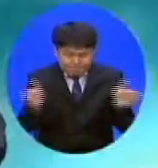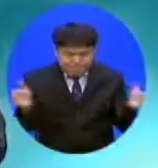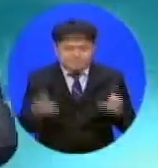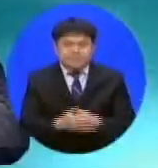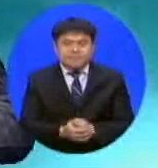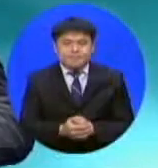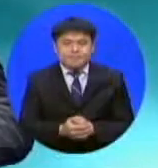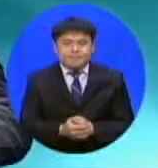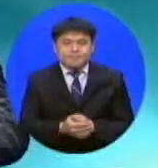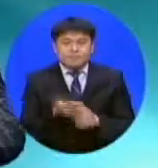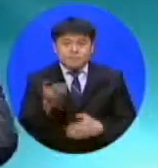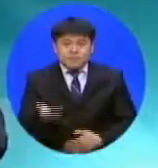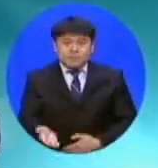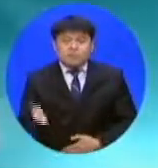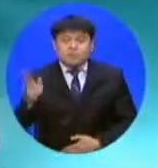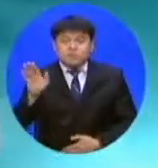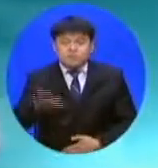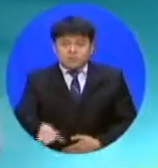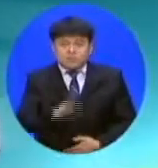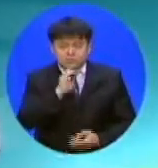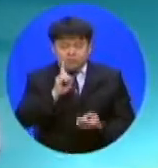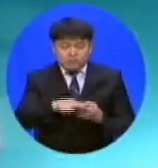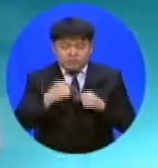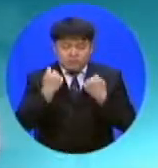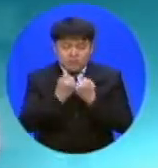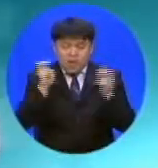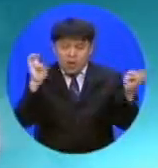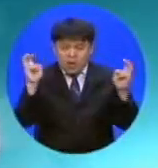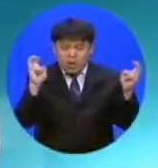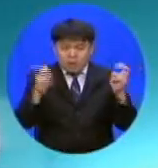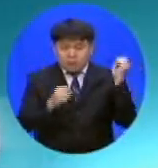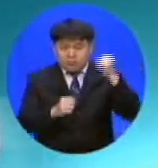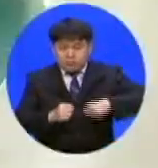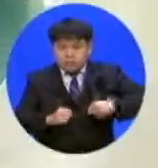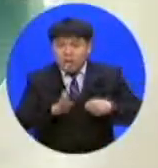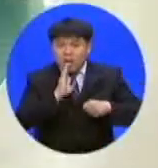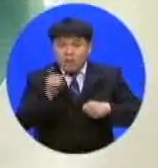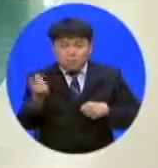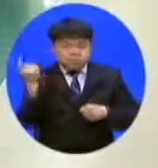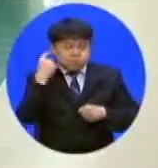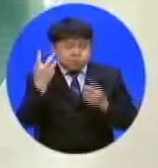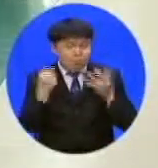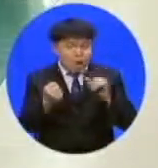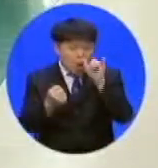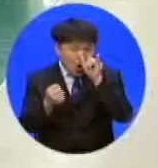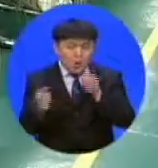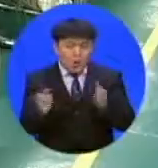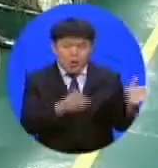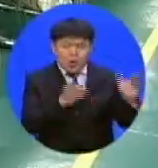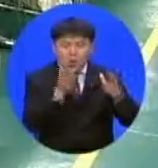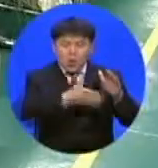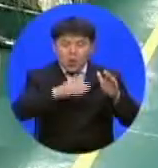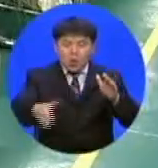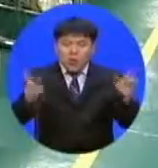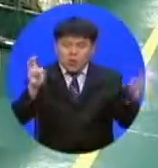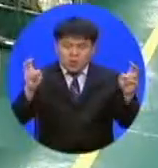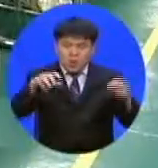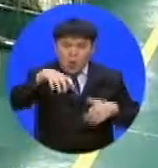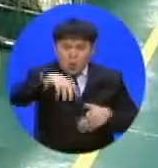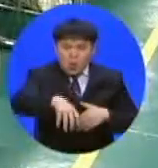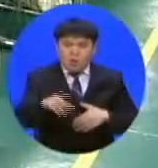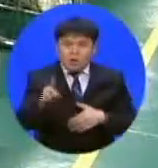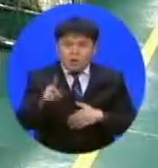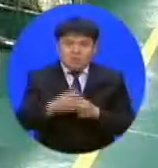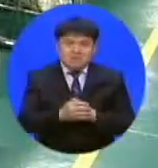겁니다. 그런데 당연히 뭐 민간 기업들이 지키지 않는다는 소식은 뭐 많이 들으셨을 텐데 이 공공기관도 역시